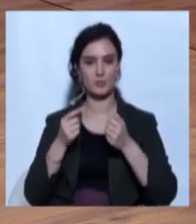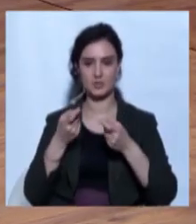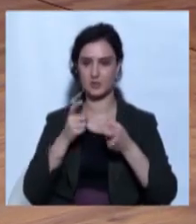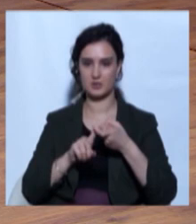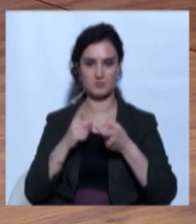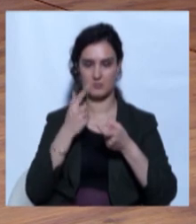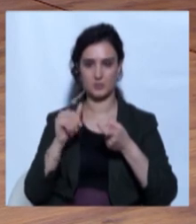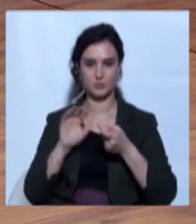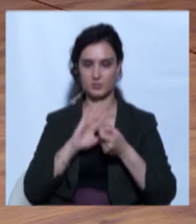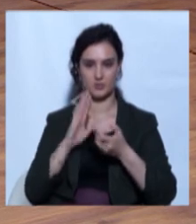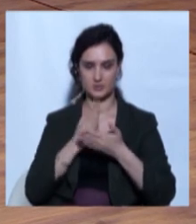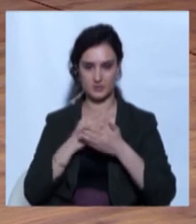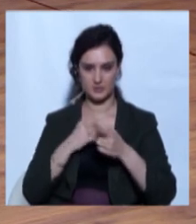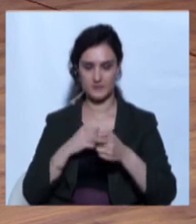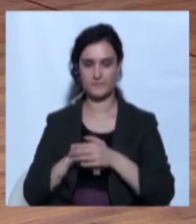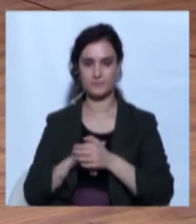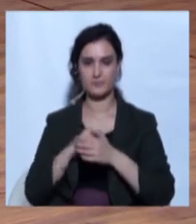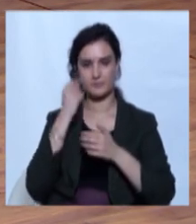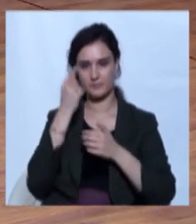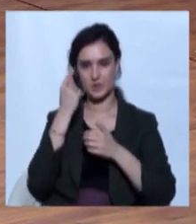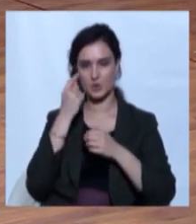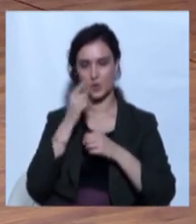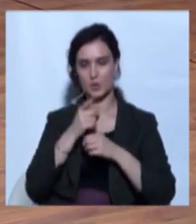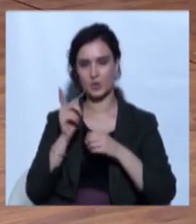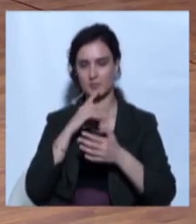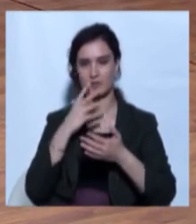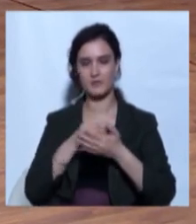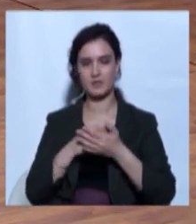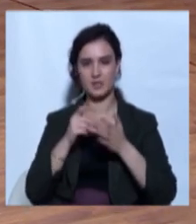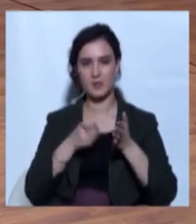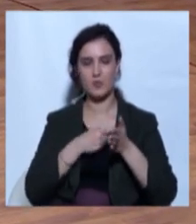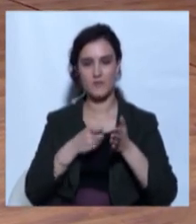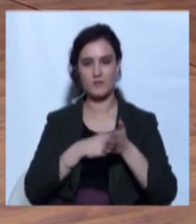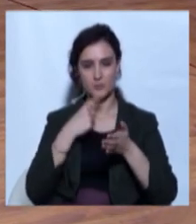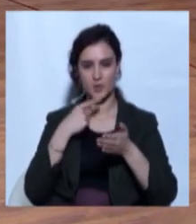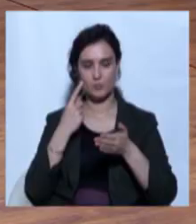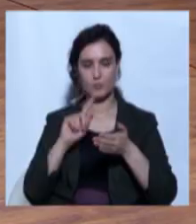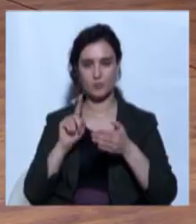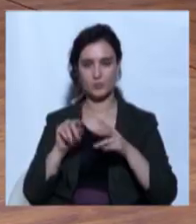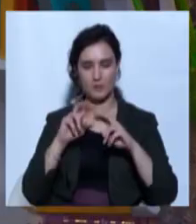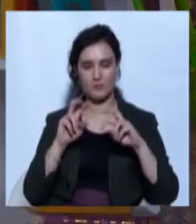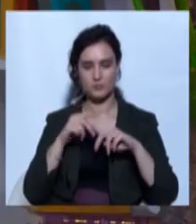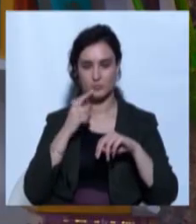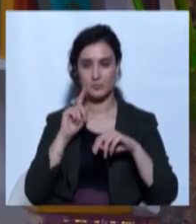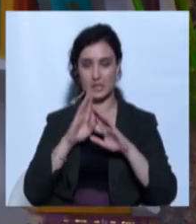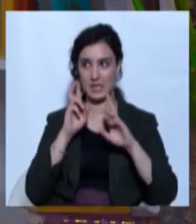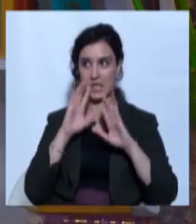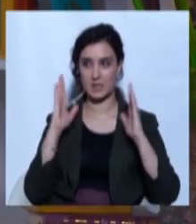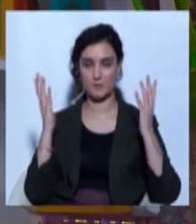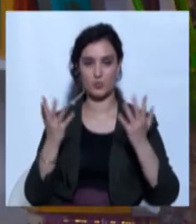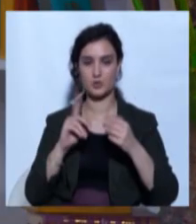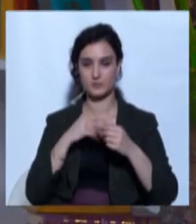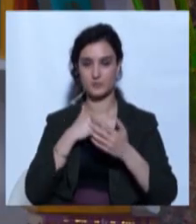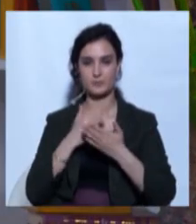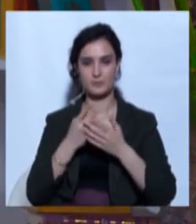ეს საკითხი დაკავშირებული. ფსიქოლოგები თავიანთ გამოკვლევებში ამბობენ, რომ აი ეს გარემო, რომელიც ჩვენს